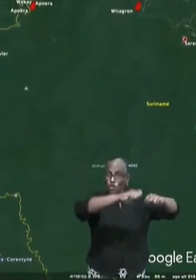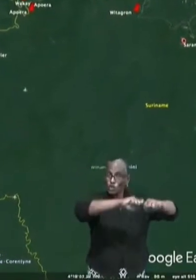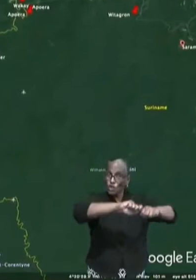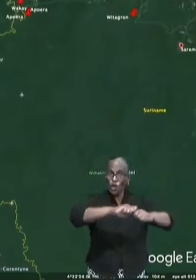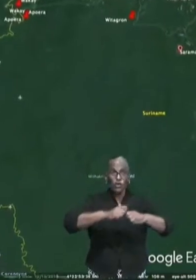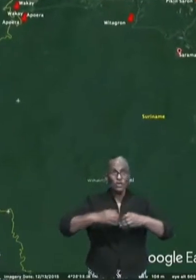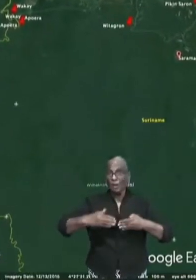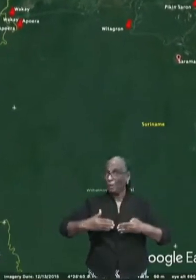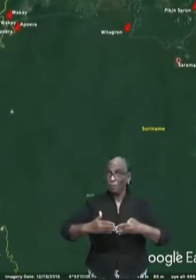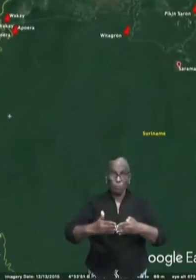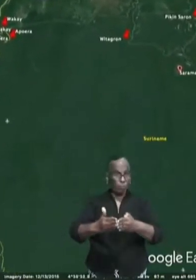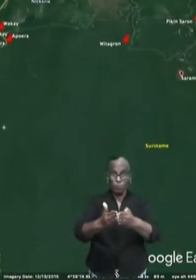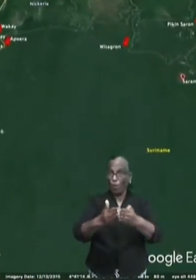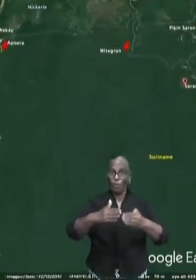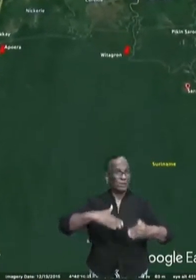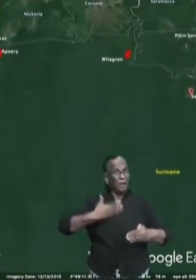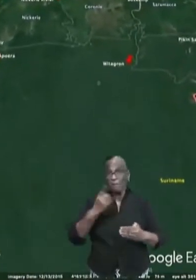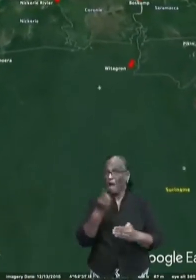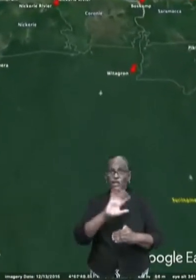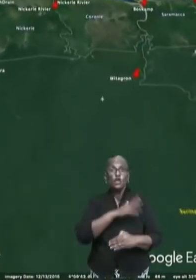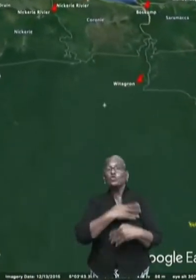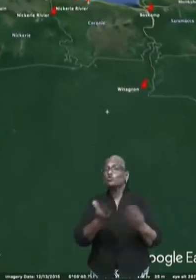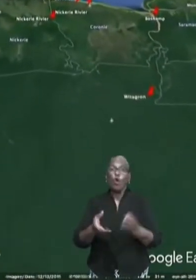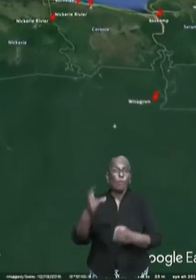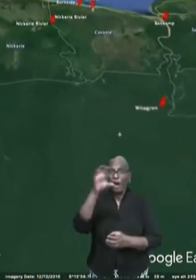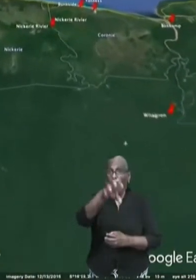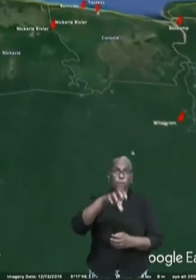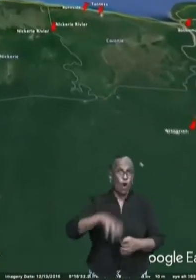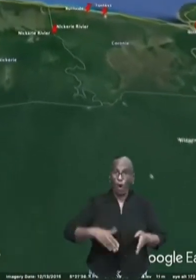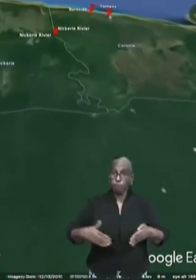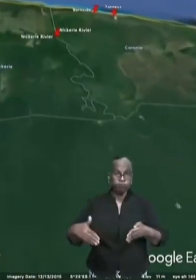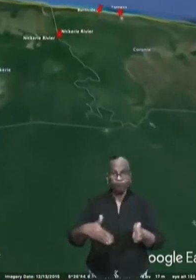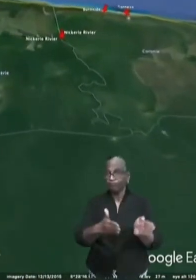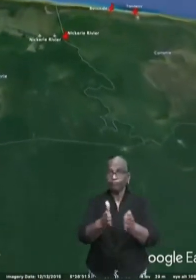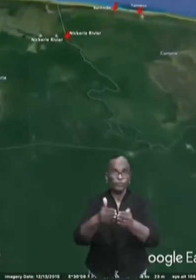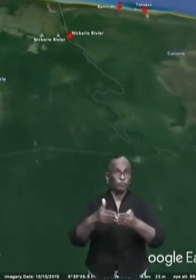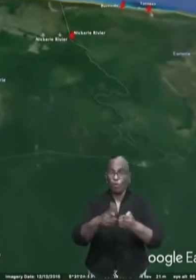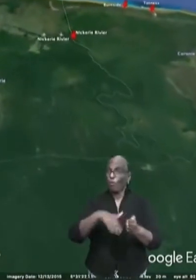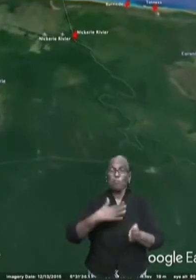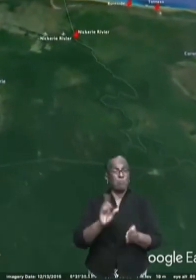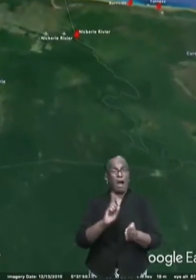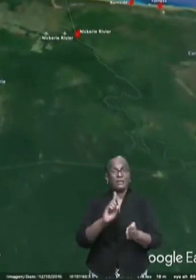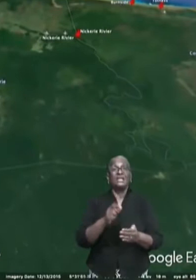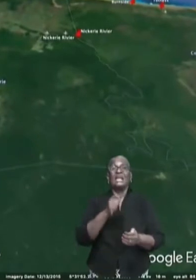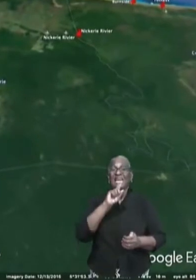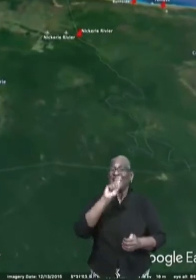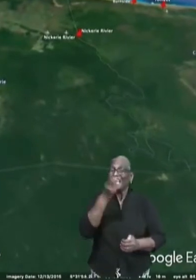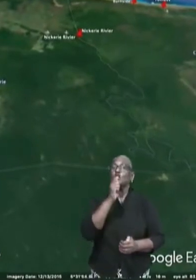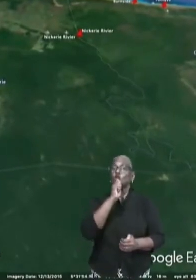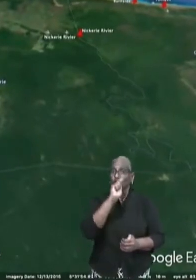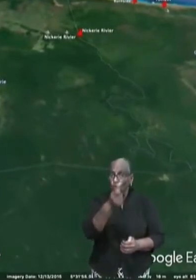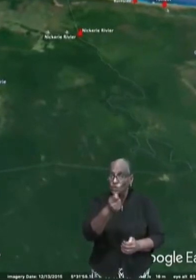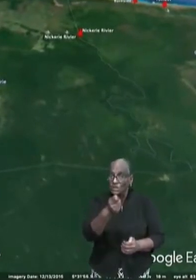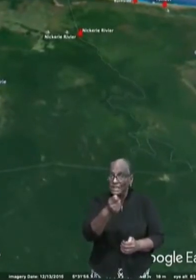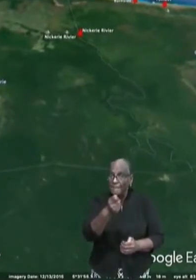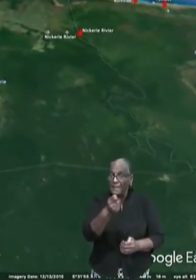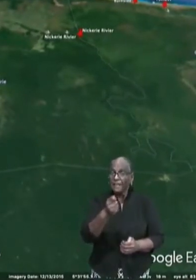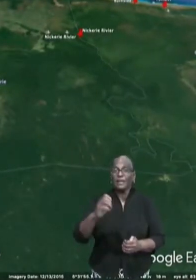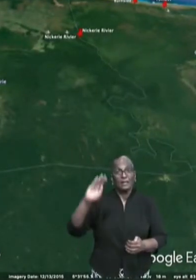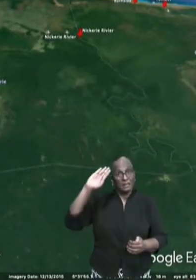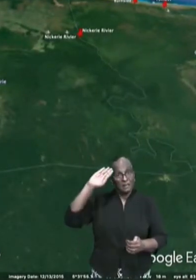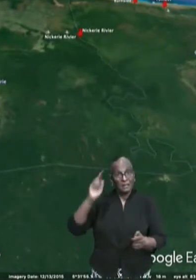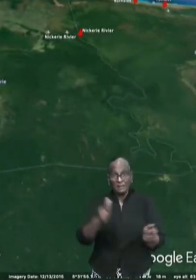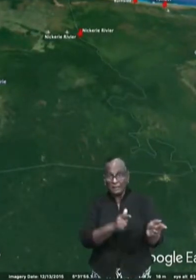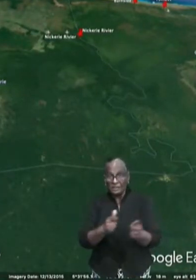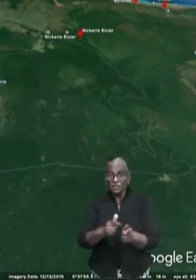mogen plaatsvinden zonder dat er uitdrukkelijke toestemming is gegeven door het Nationaal